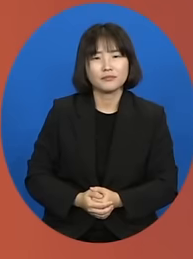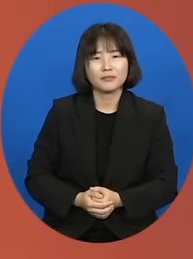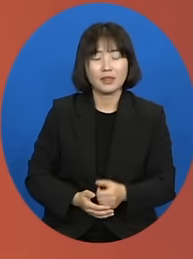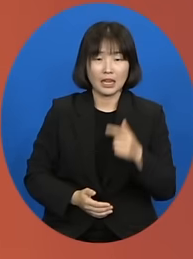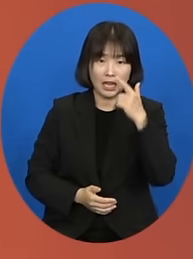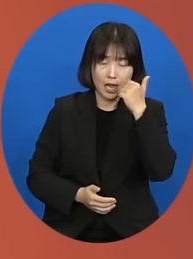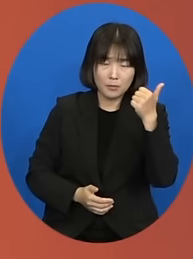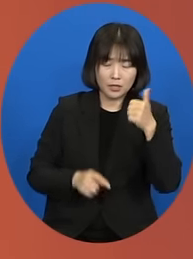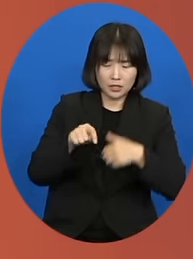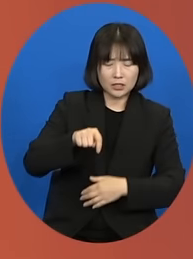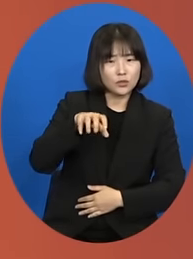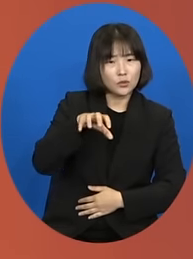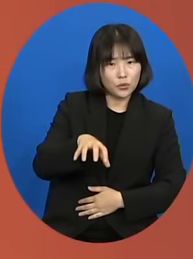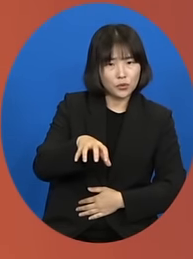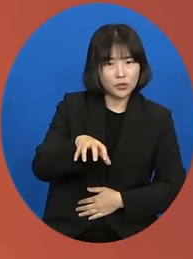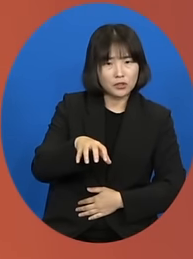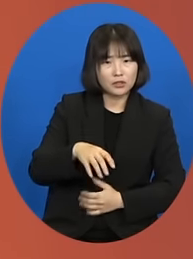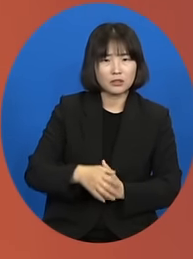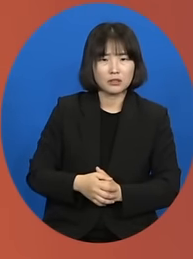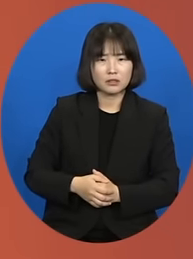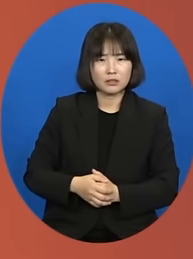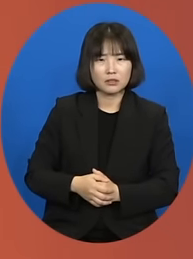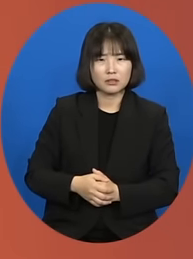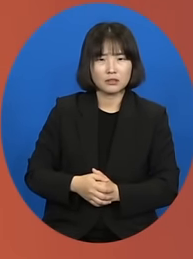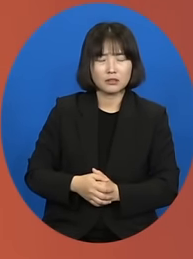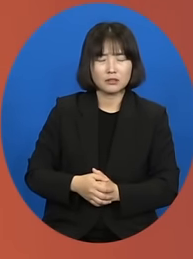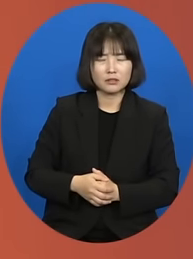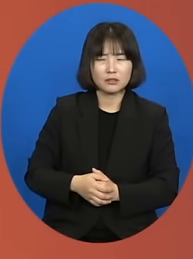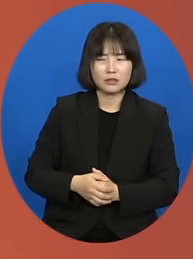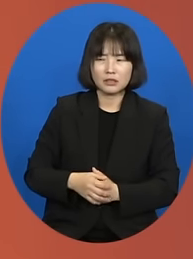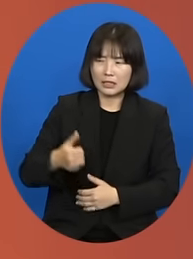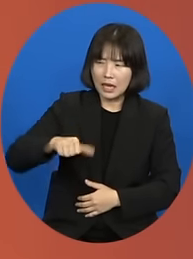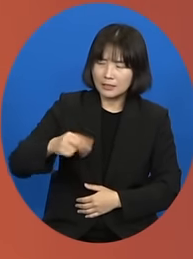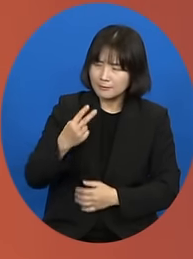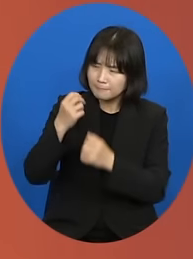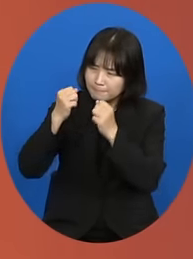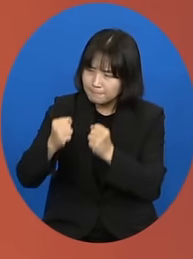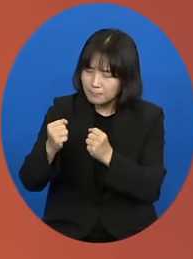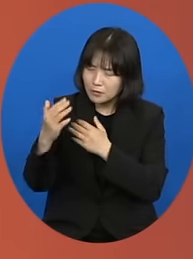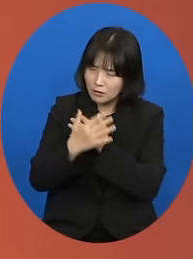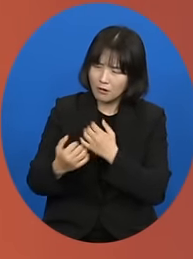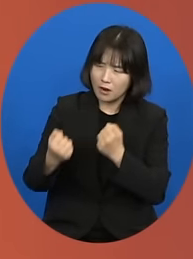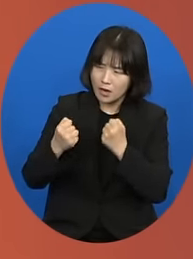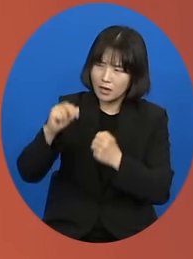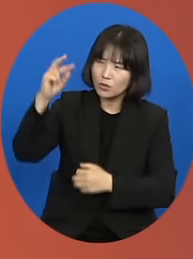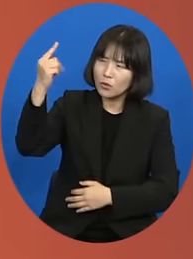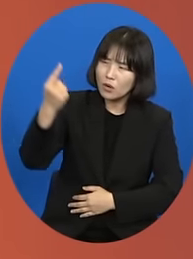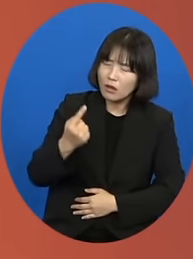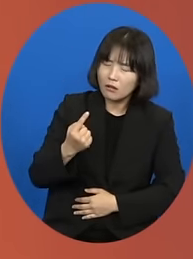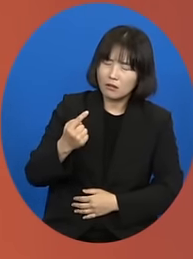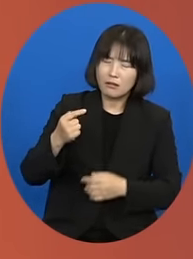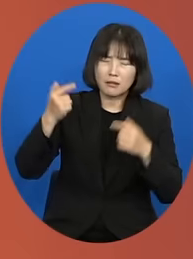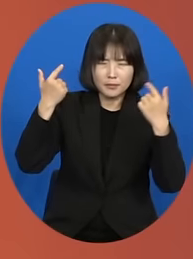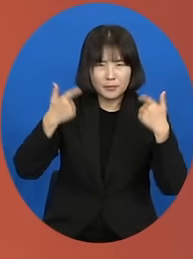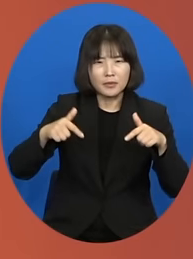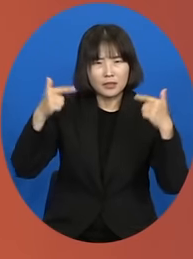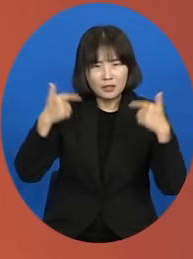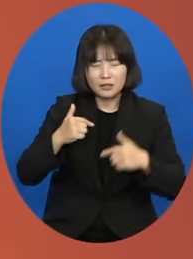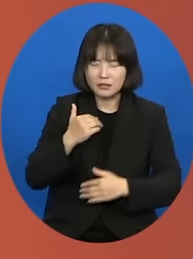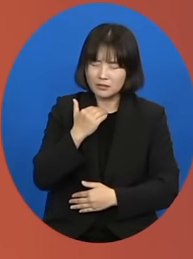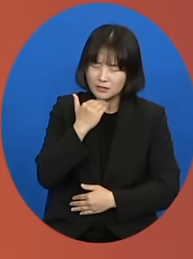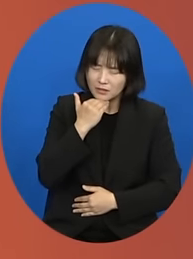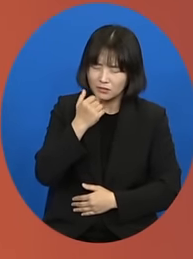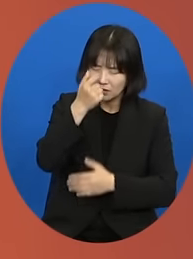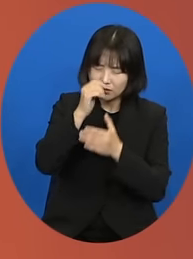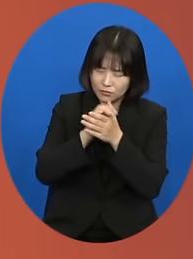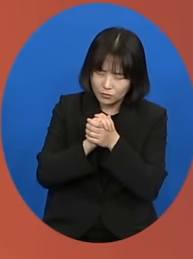그 자리에서 그 아들이 살아만 돌아오기를, 건강하게만 돌아오기를 날마다 날마다 기도하고